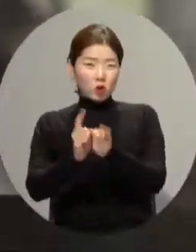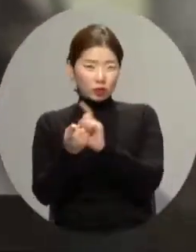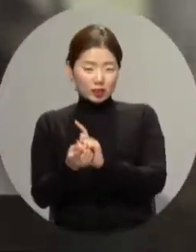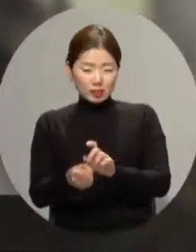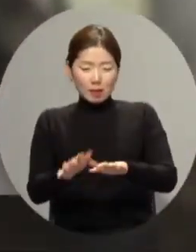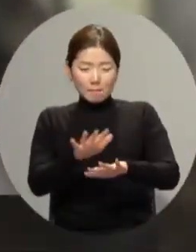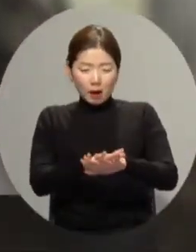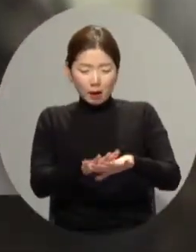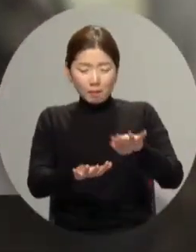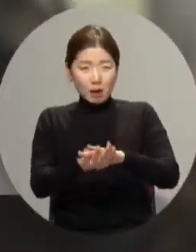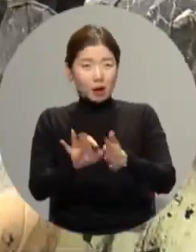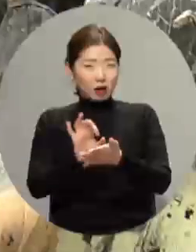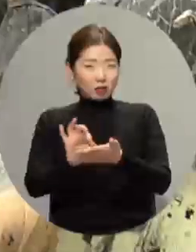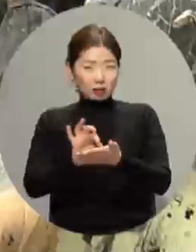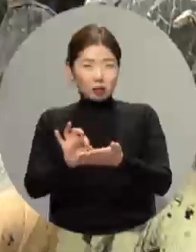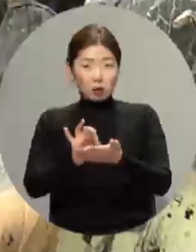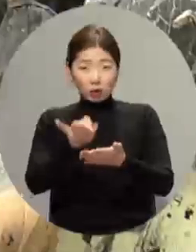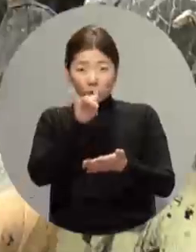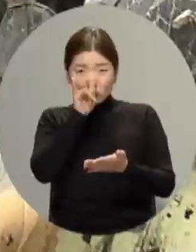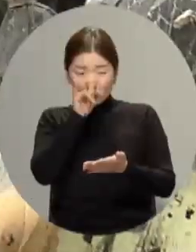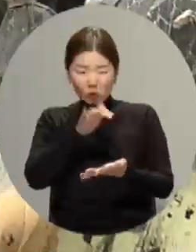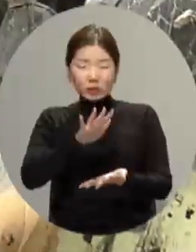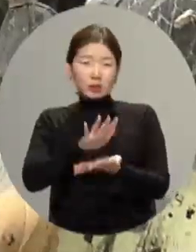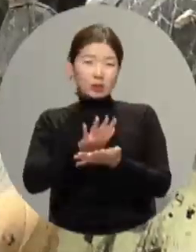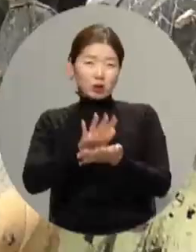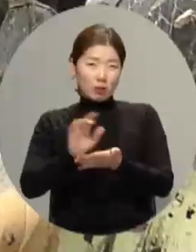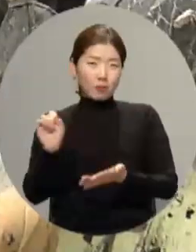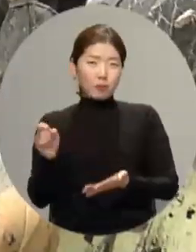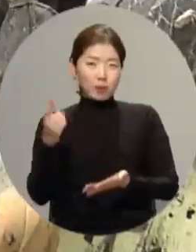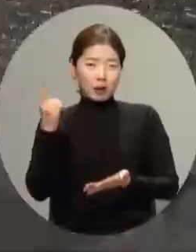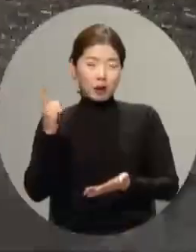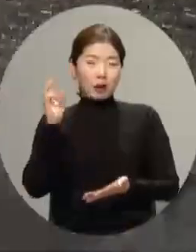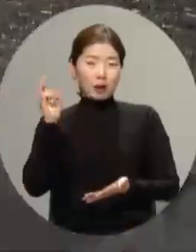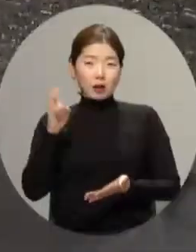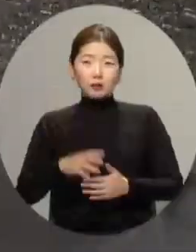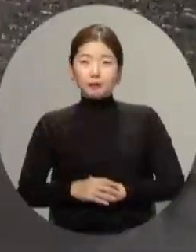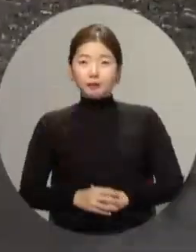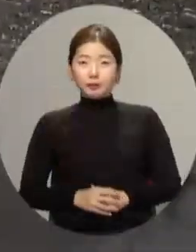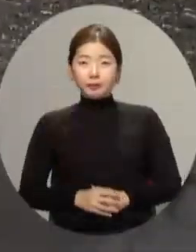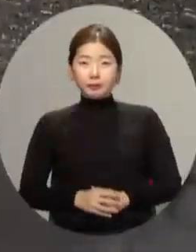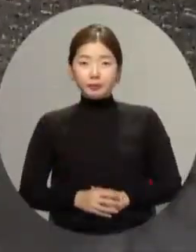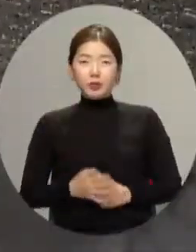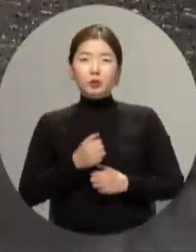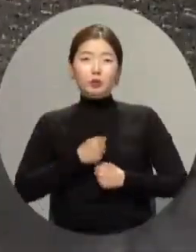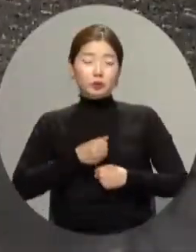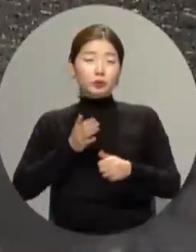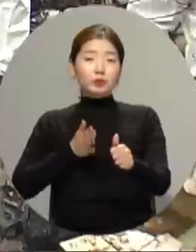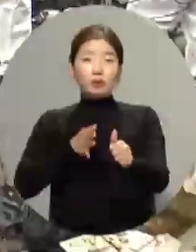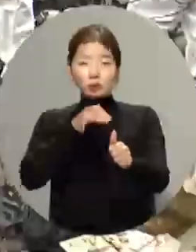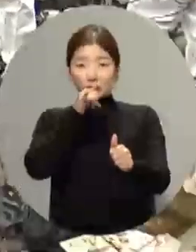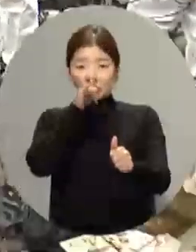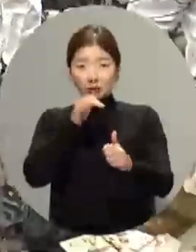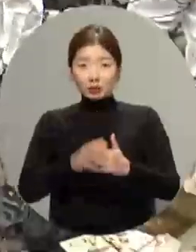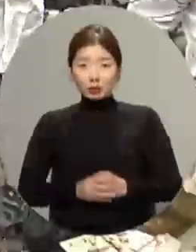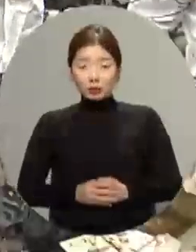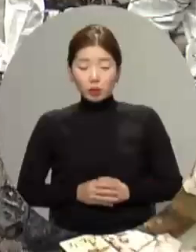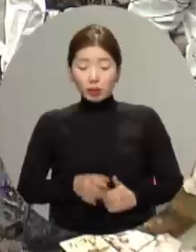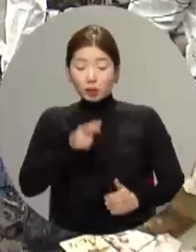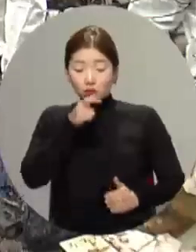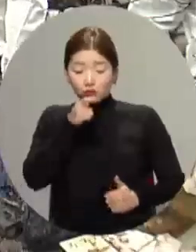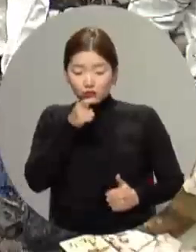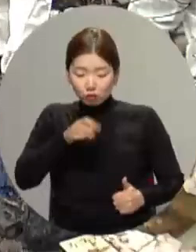여러 장을 겹쳐 사용한 것으로 보인다며 과열로 인한 화재일 가능성 역시 열어두고 주의를 당부했습니다. 온수매트